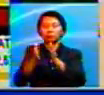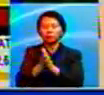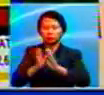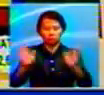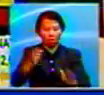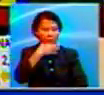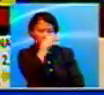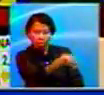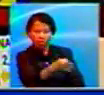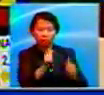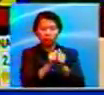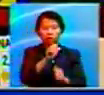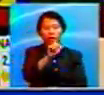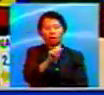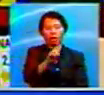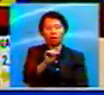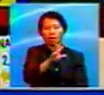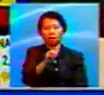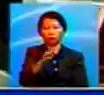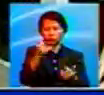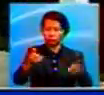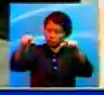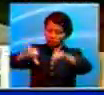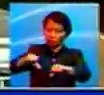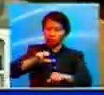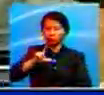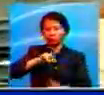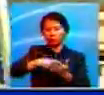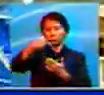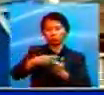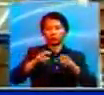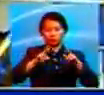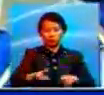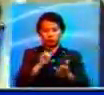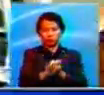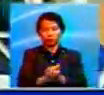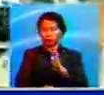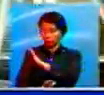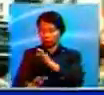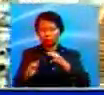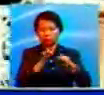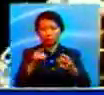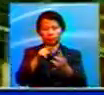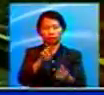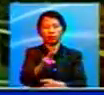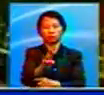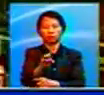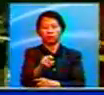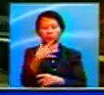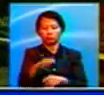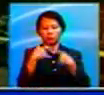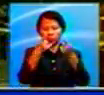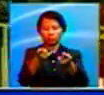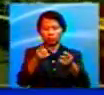tidak terpengaruh dengan adun-adun yang mahu menggagalkan projek rakyat itu. Beliau menjelaskannya kepada RTM selepas